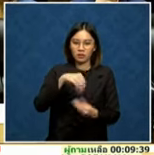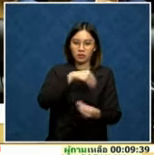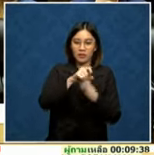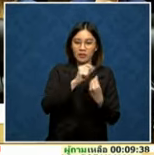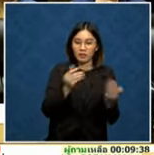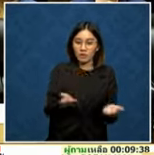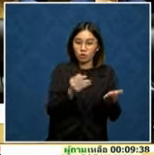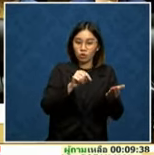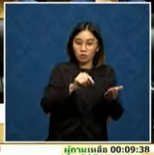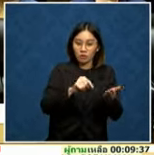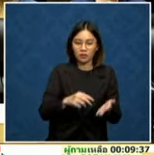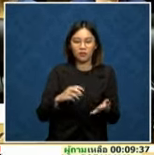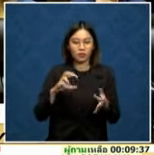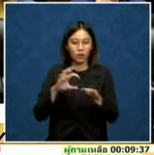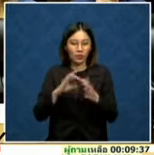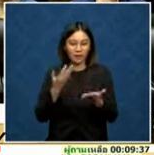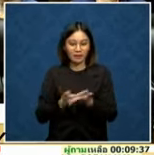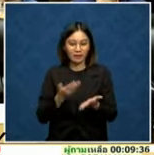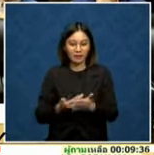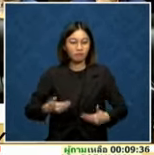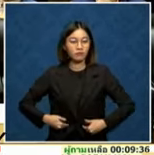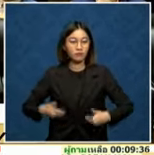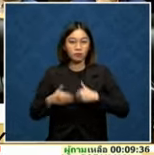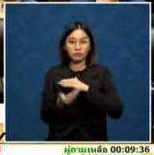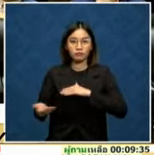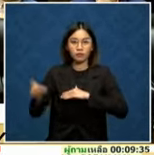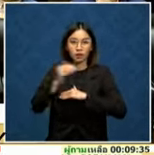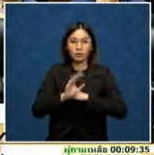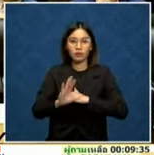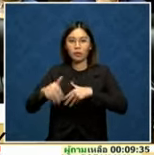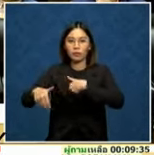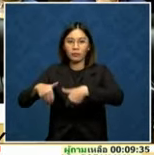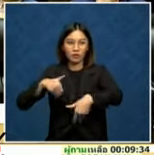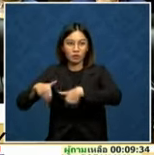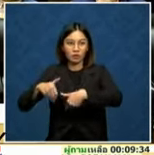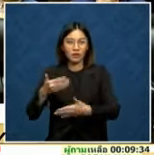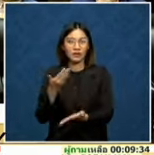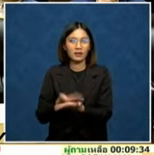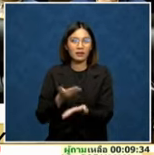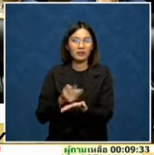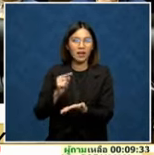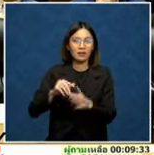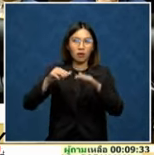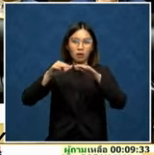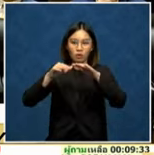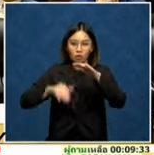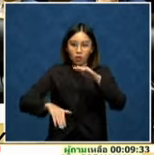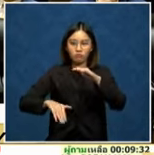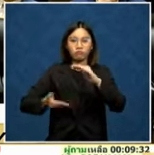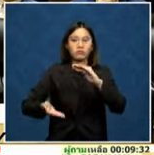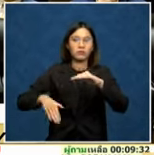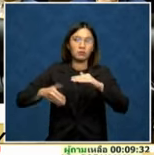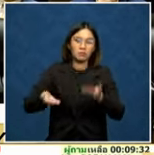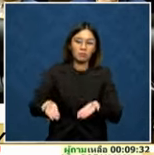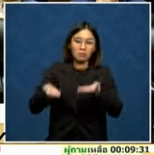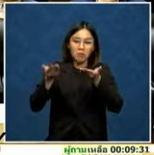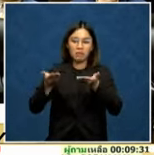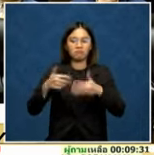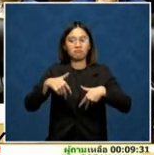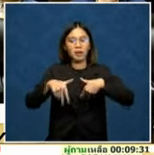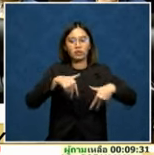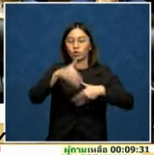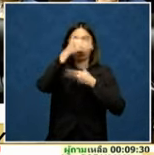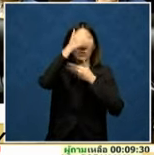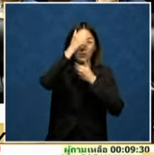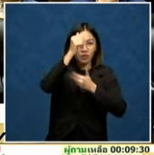นั่นก็คอปัหาเรื่ขค่าครองชีพของพี่น้ประชาชนค่ะเงินเกอรจะลงมัจะขึ้นยัไง ประชาชนอาจะไม